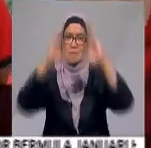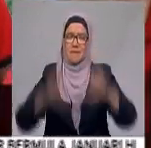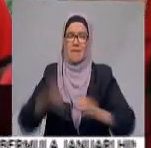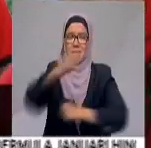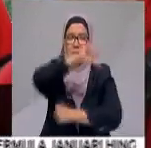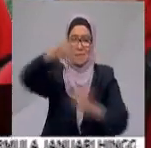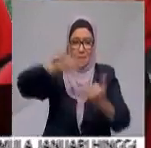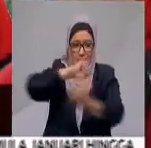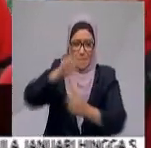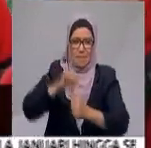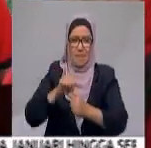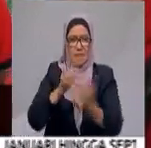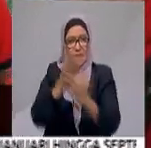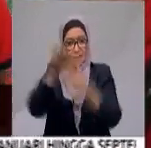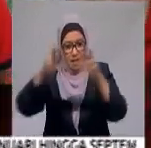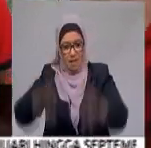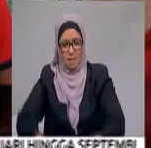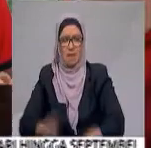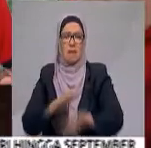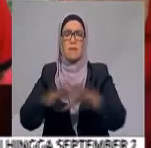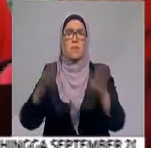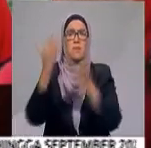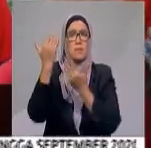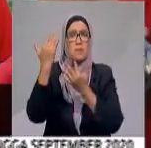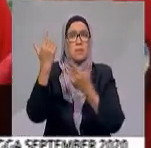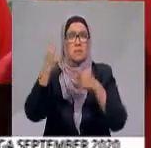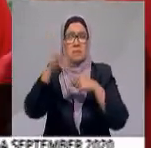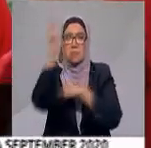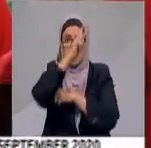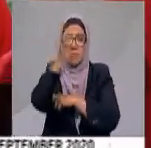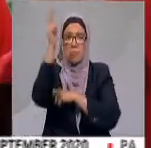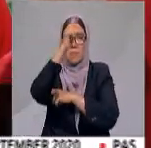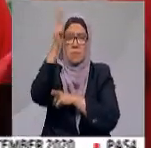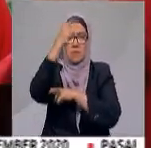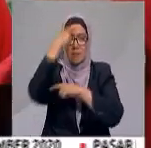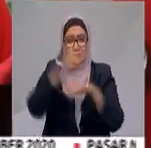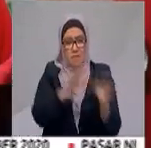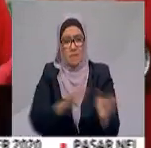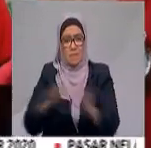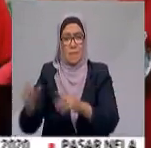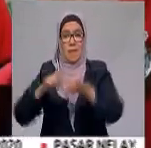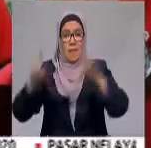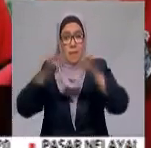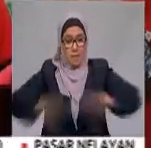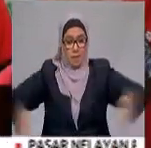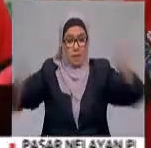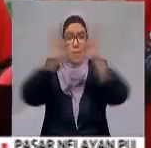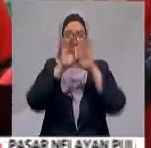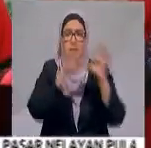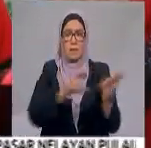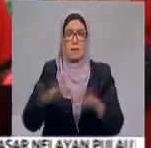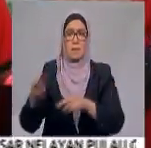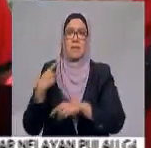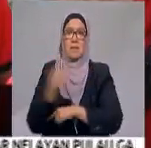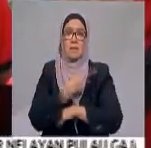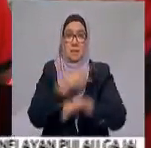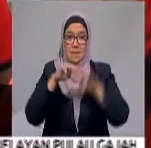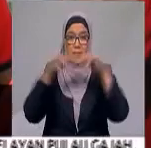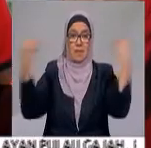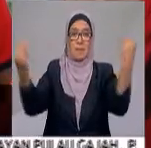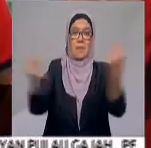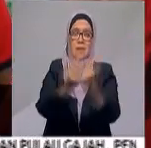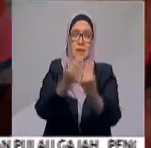cuma menunggu pemerintah tapi peran yang lebih penting ini kita ini masyarakat ini